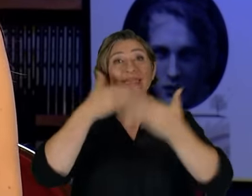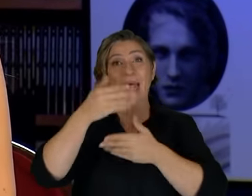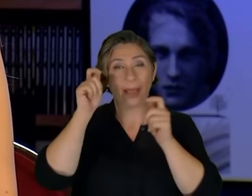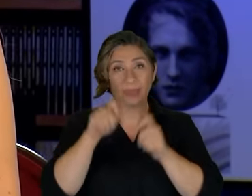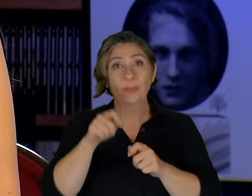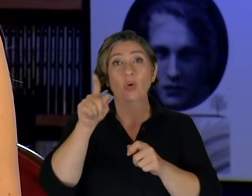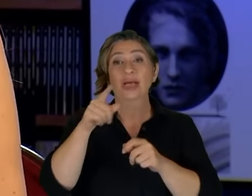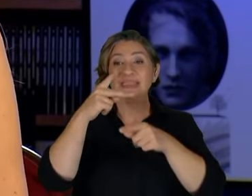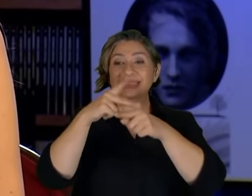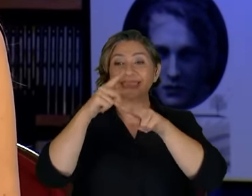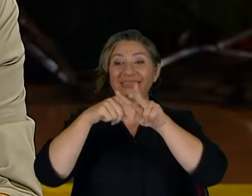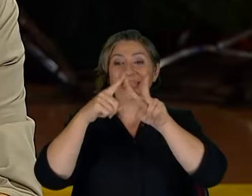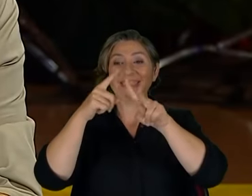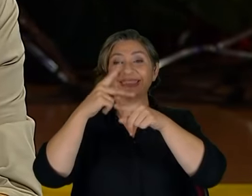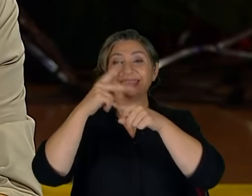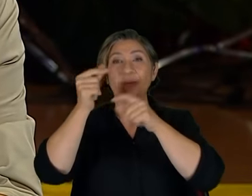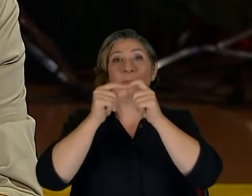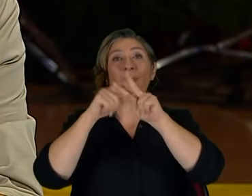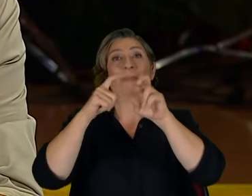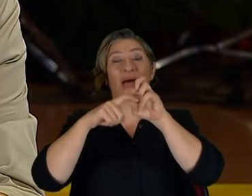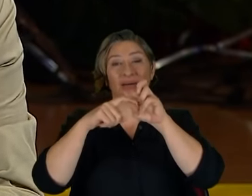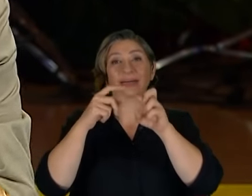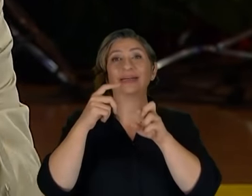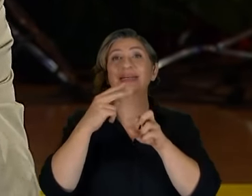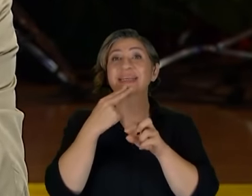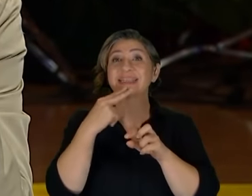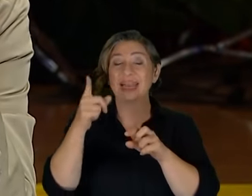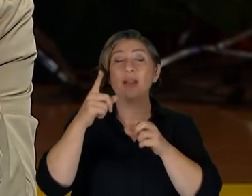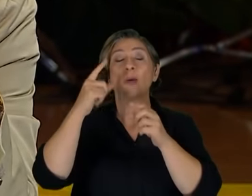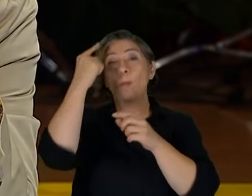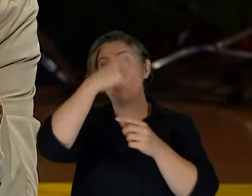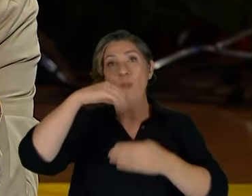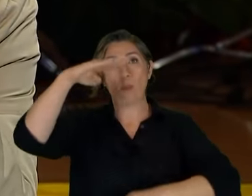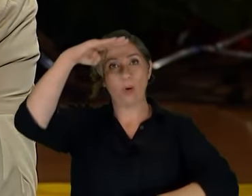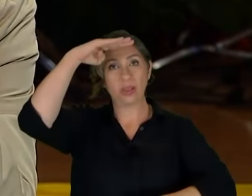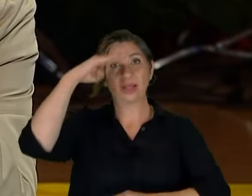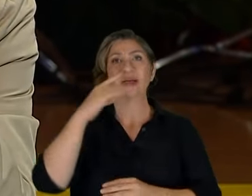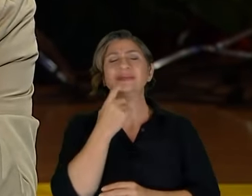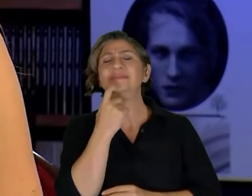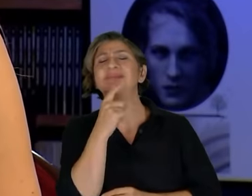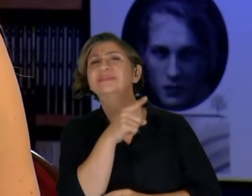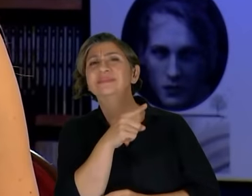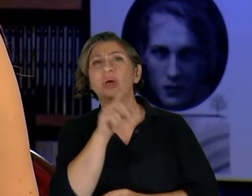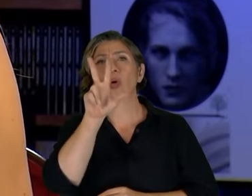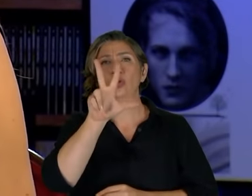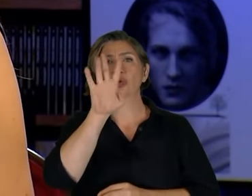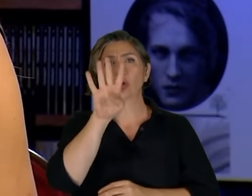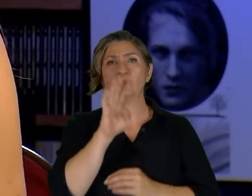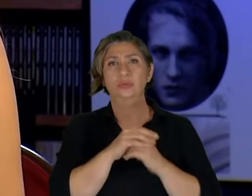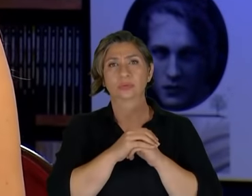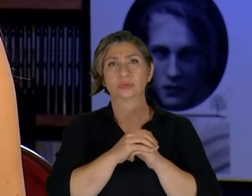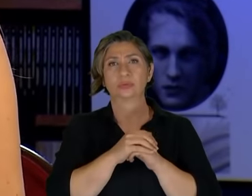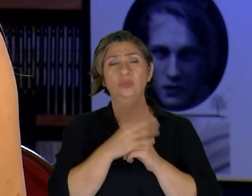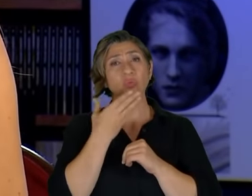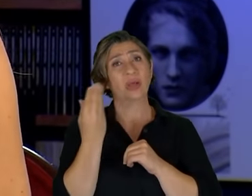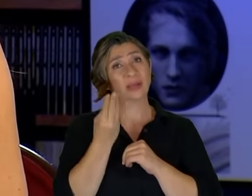da Zanzibarlı Kadınların Portreleri adında. Özür dilerim, bir parantez açarak söylemek istiyorum. Kaç yaşındasınız şimdi tamam? 34. 34